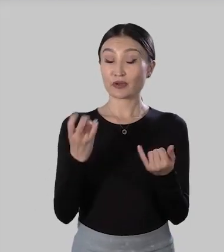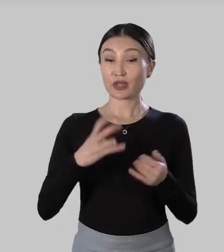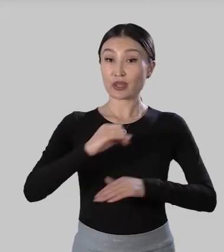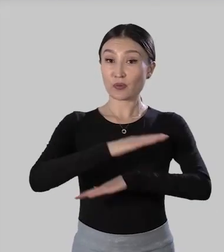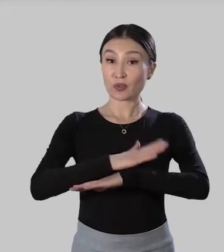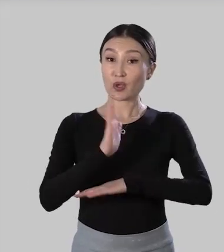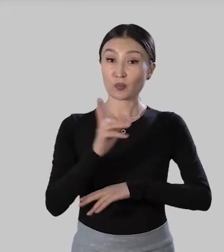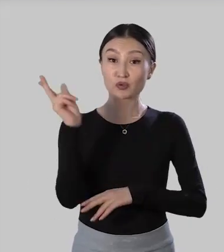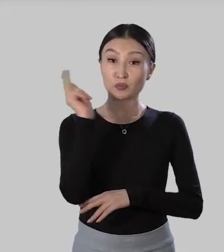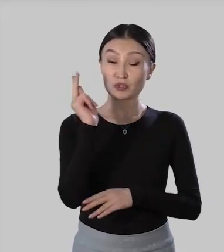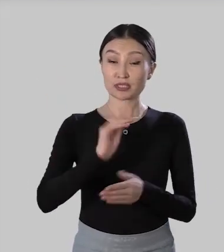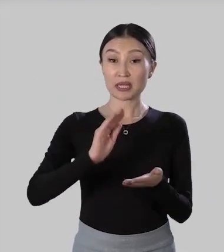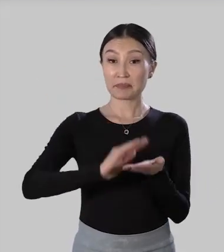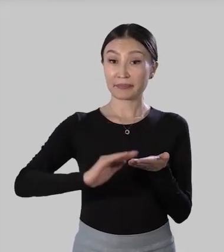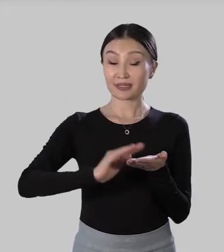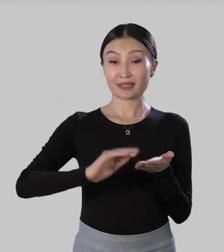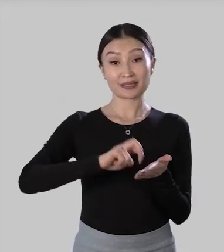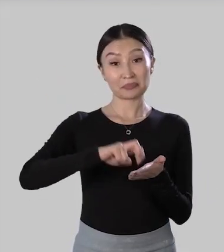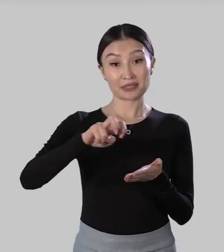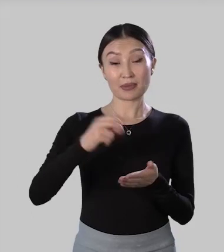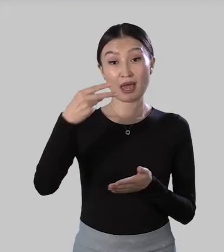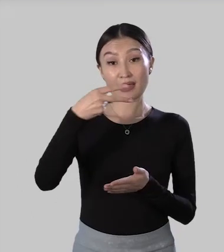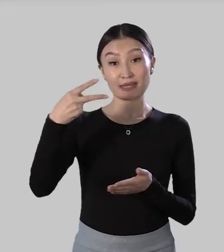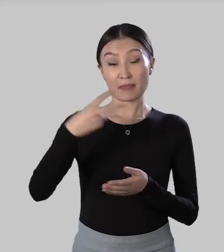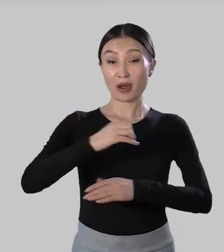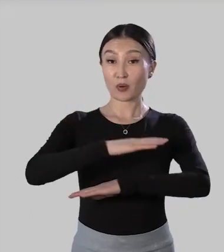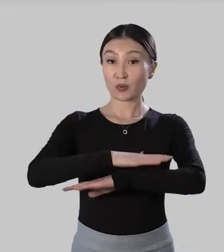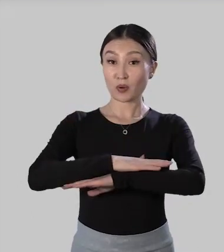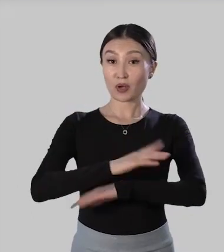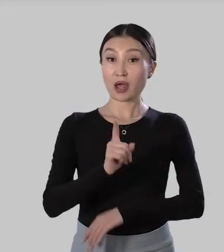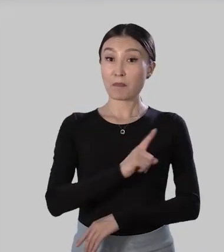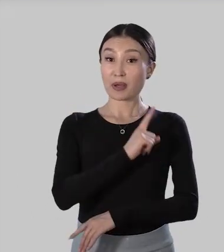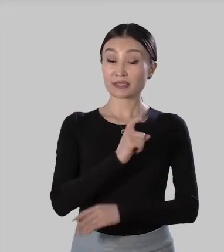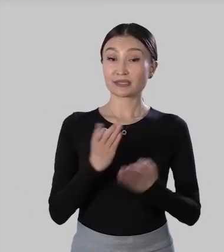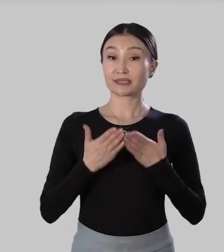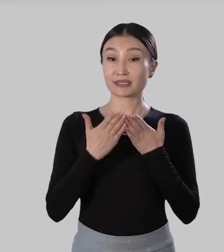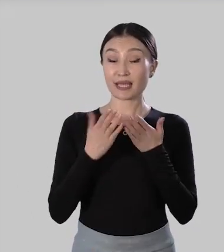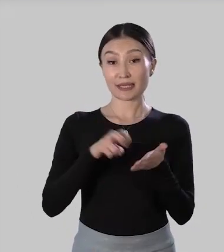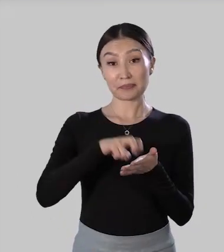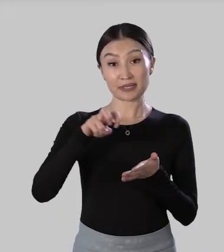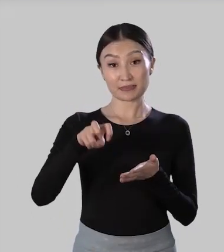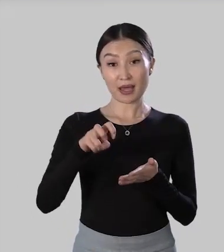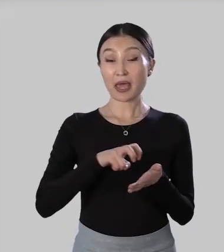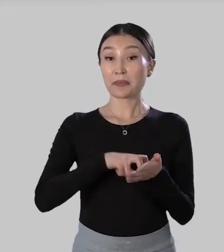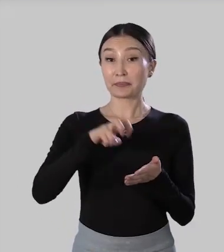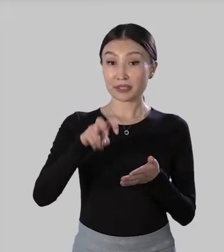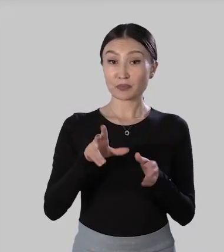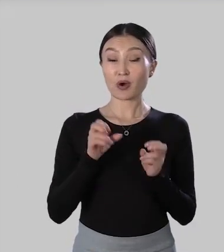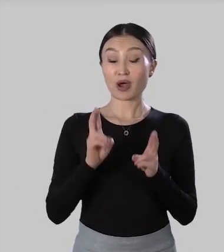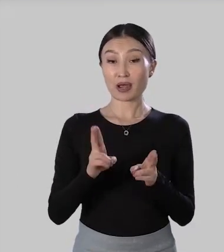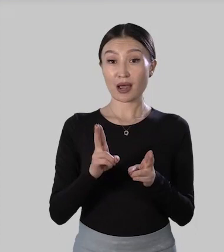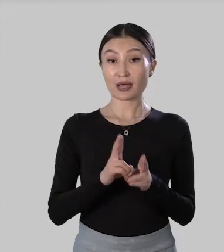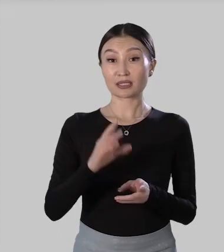Сегодня на уроке мы будем учиться писать письма. Тема урока сегодня – мастерская чтения и письма, письмо